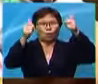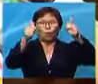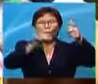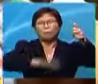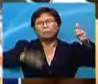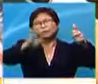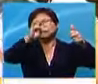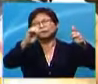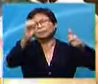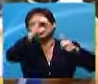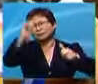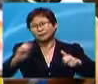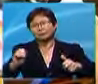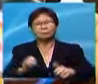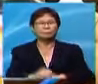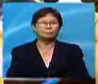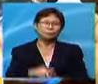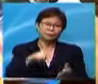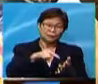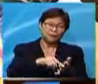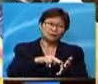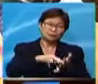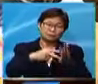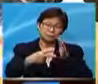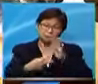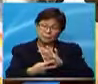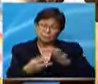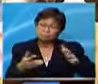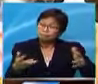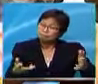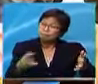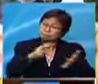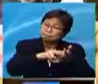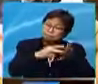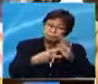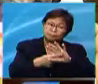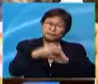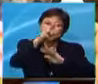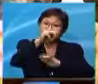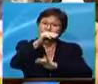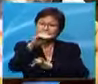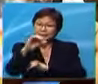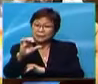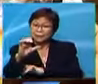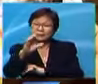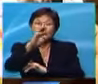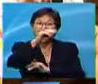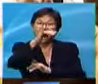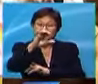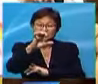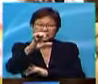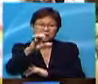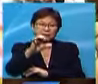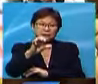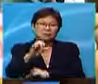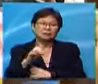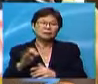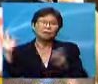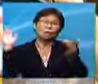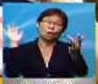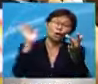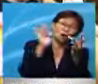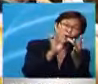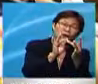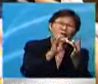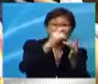support% So This Means that mic efforts to reach and connect the